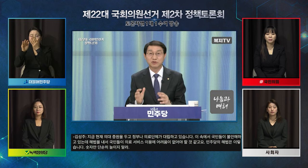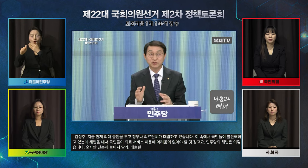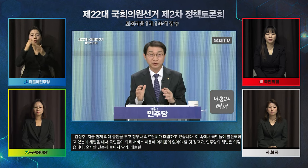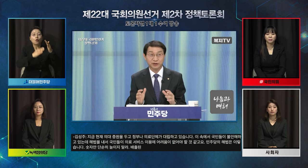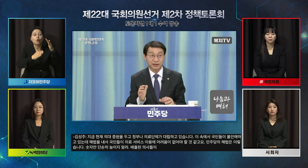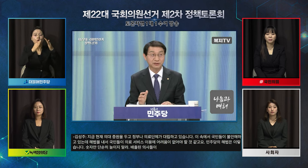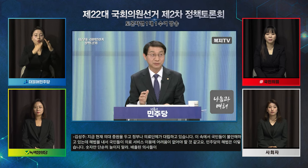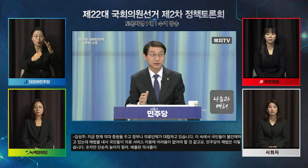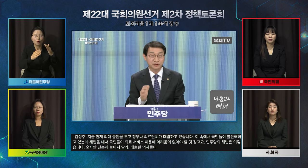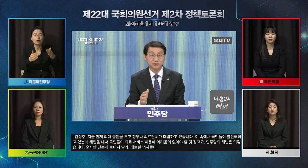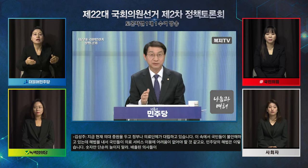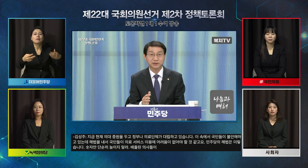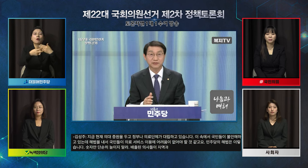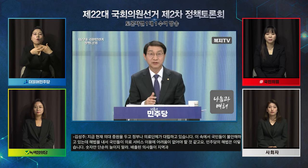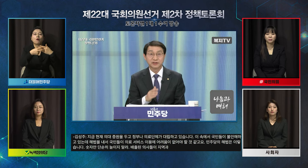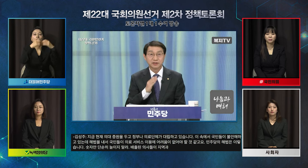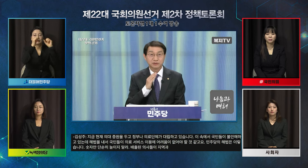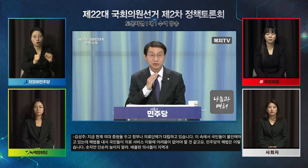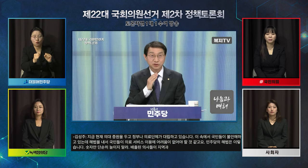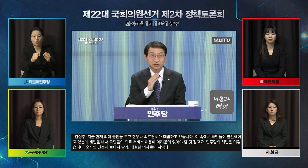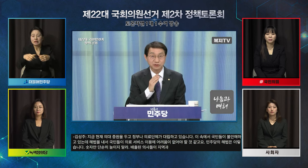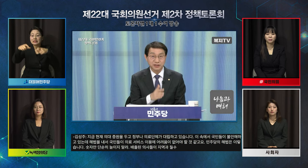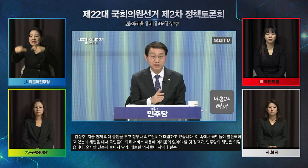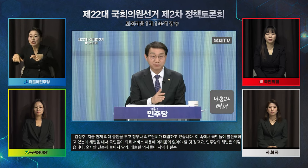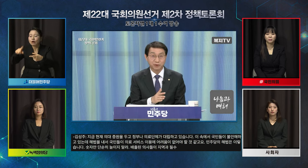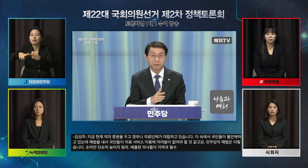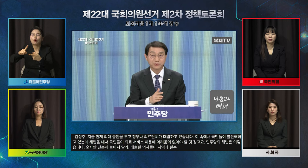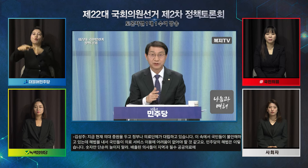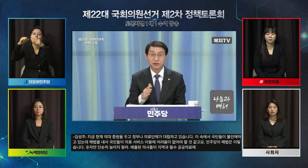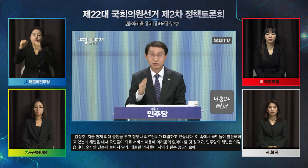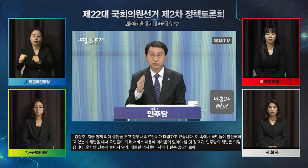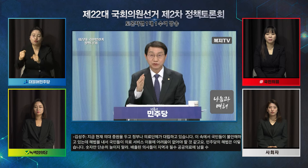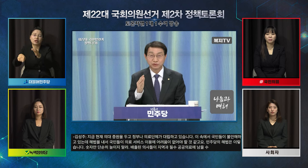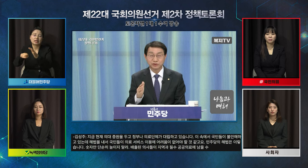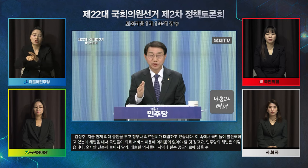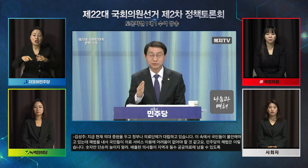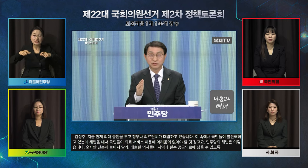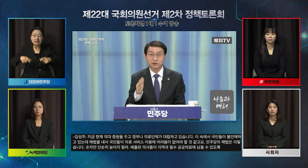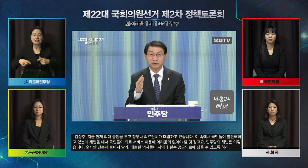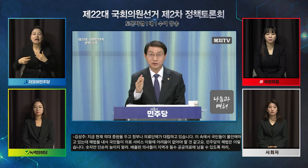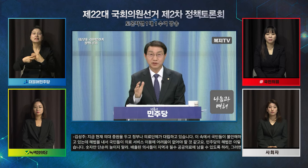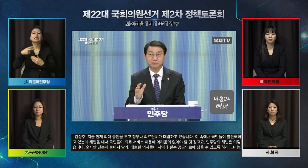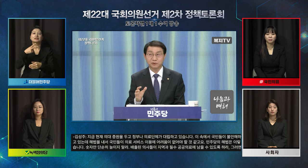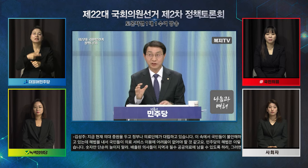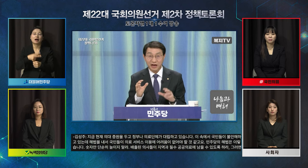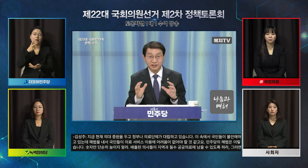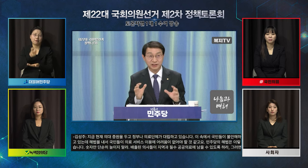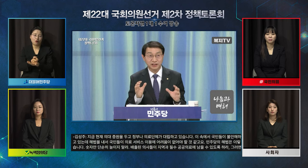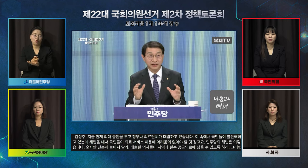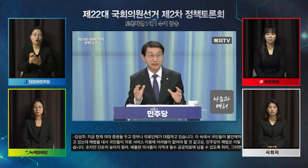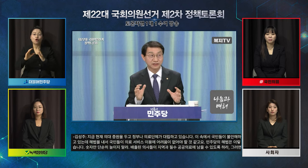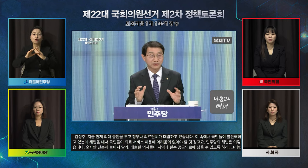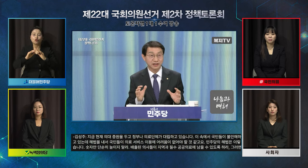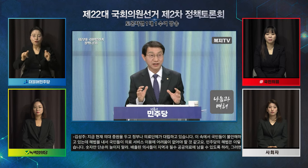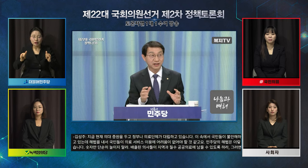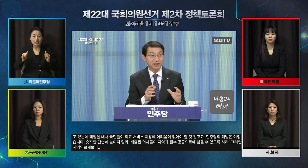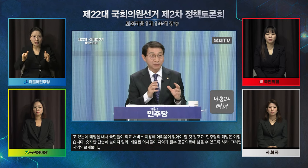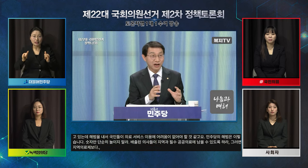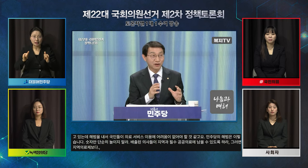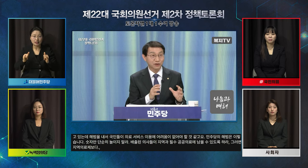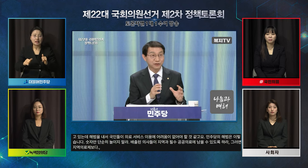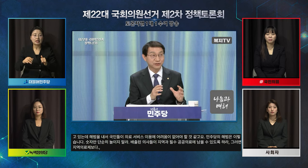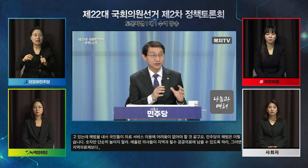남을 수 있도록 하라는 겁니다. 그러려면 지역의사제법 국립의전원 설립법과 같이 가야 되는데